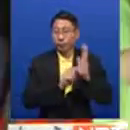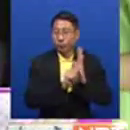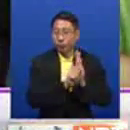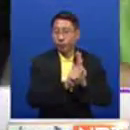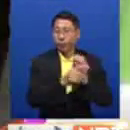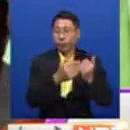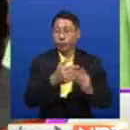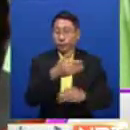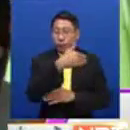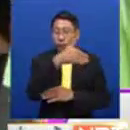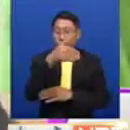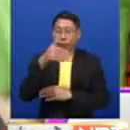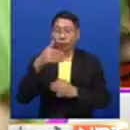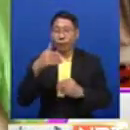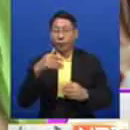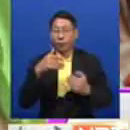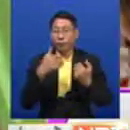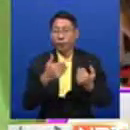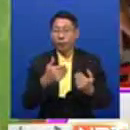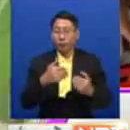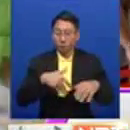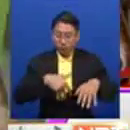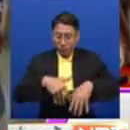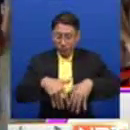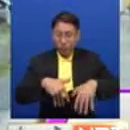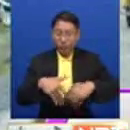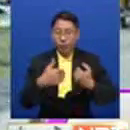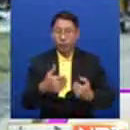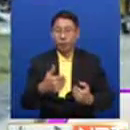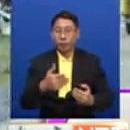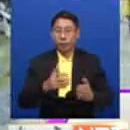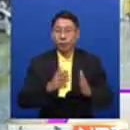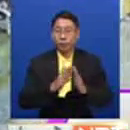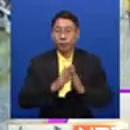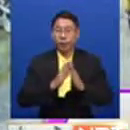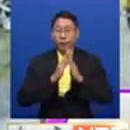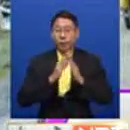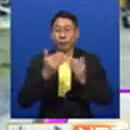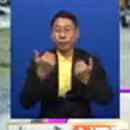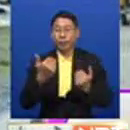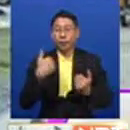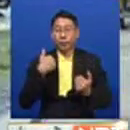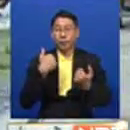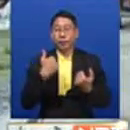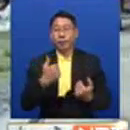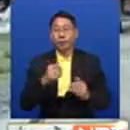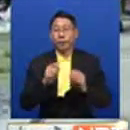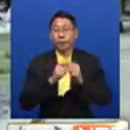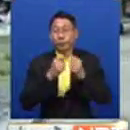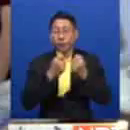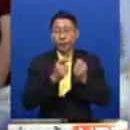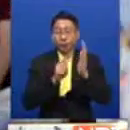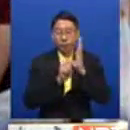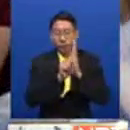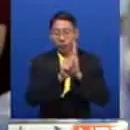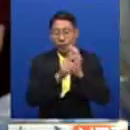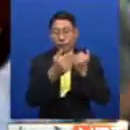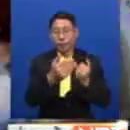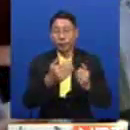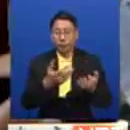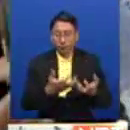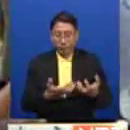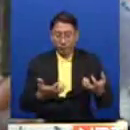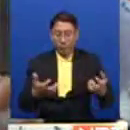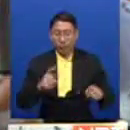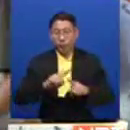ดงานธงฟ้าเคลื่อนที่สู่ชุมชนบริเวณศาลาอเนกประสงค์เทศบาลตำบลชำรากอำเภอเมืองตราดนำสินค้าอุ